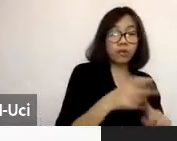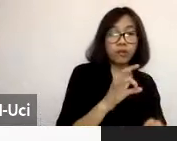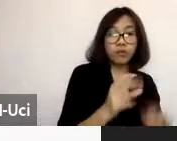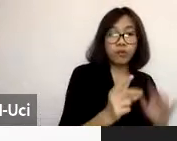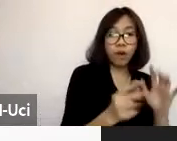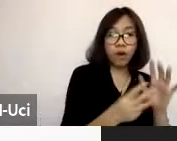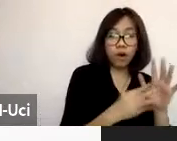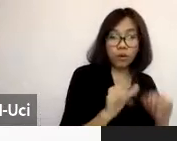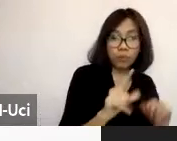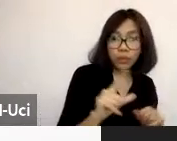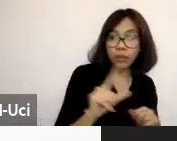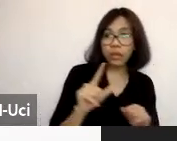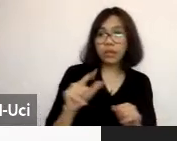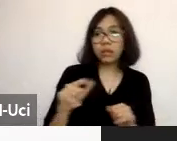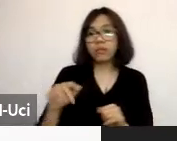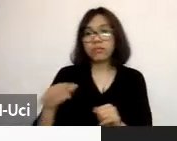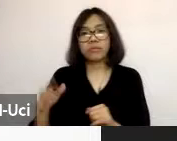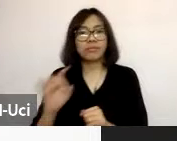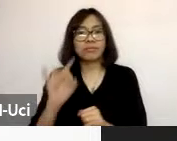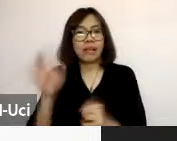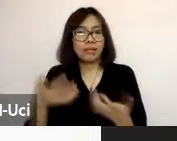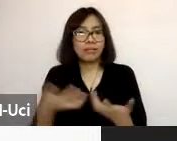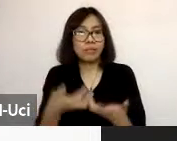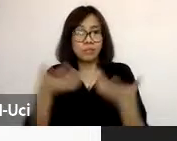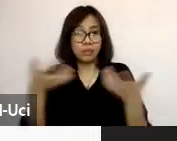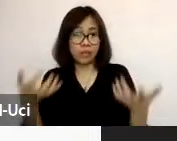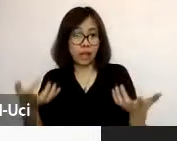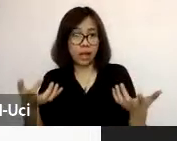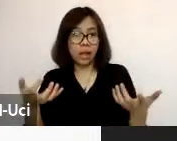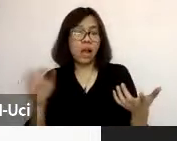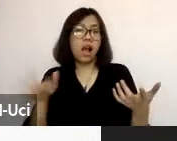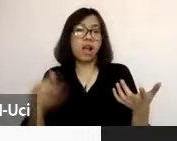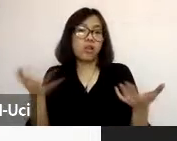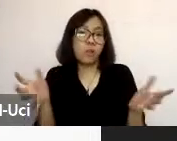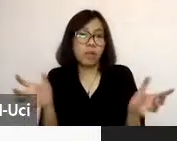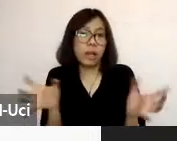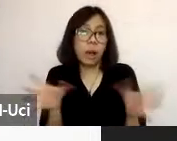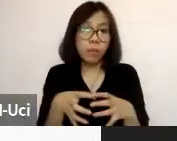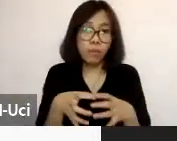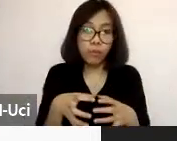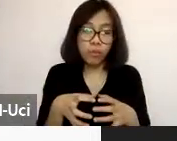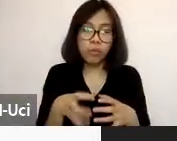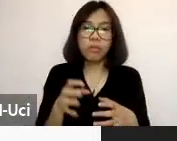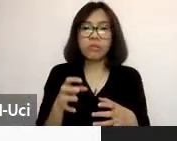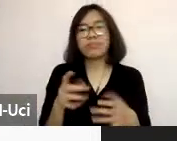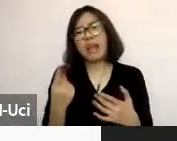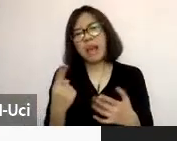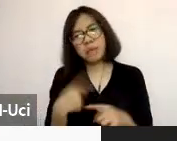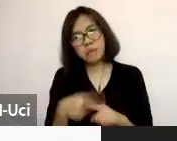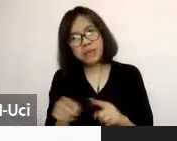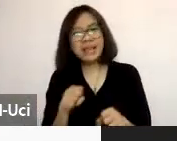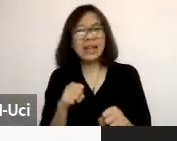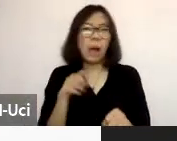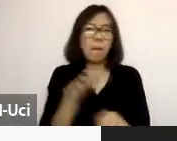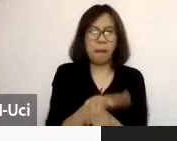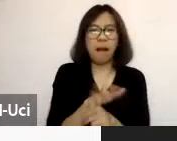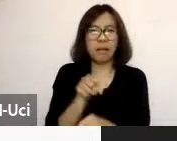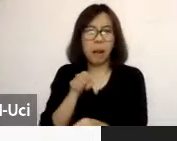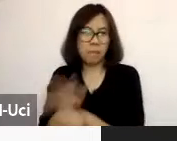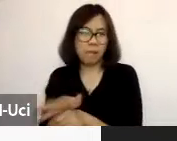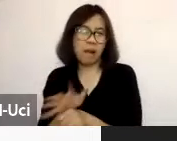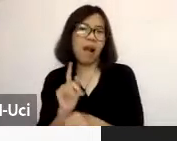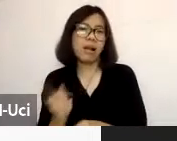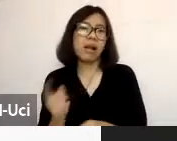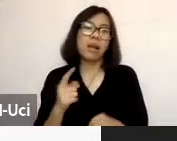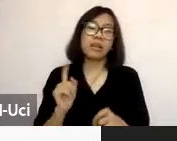mau dipisah itu membawa eh akibat masing-masing kalau seperti sekarang itu